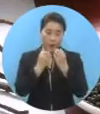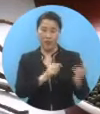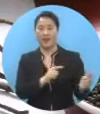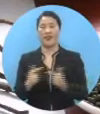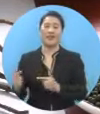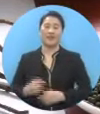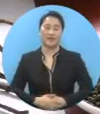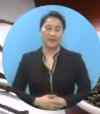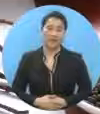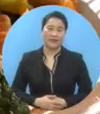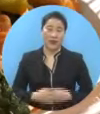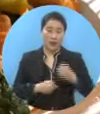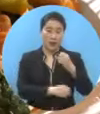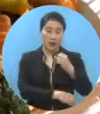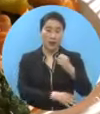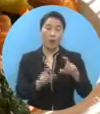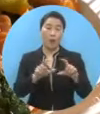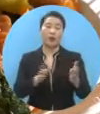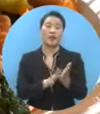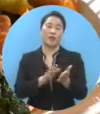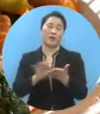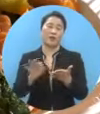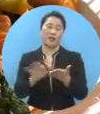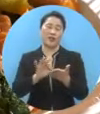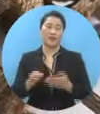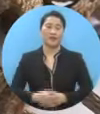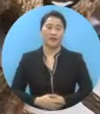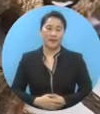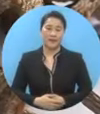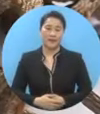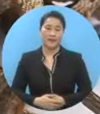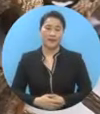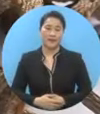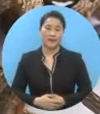보쌈 등 다양합니다. 뿌리는 주로 약용으로 사용됩니다.